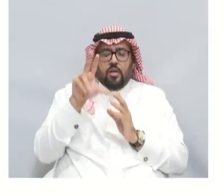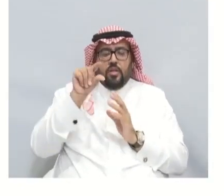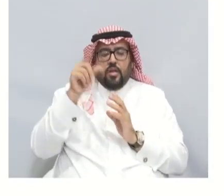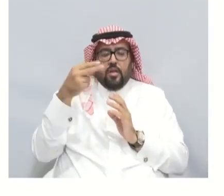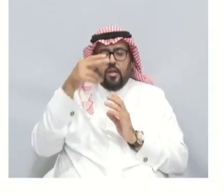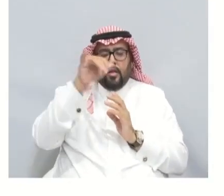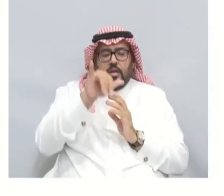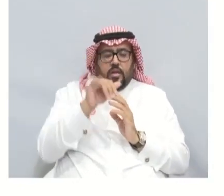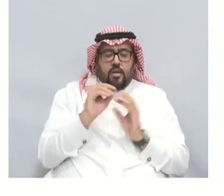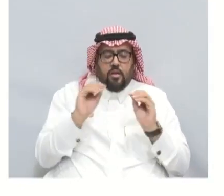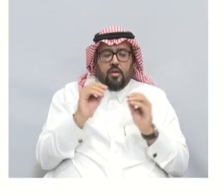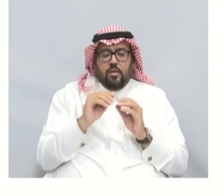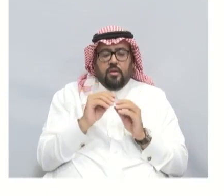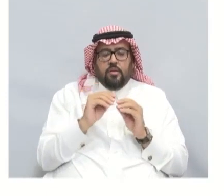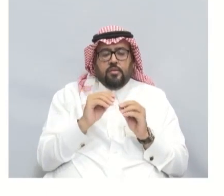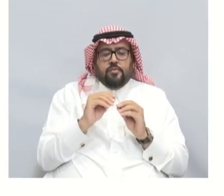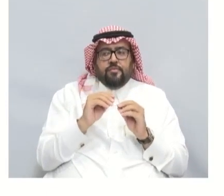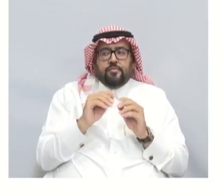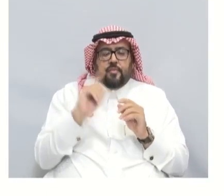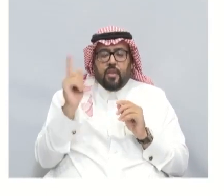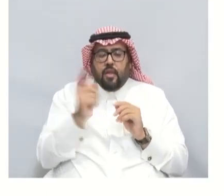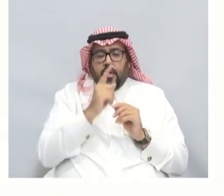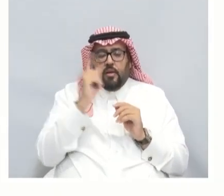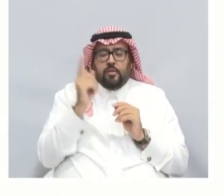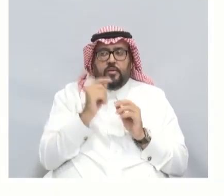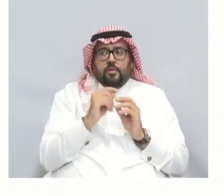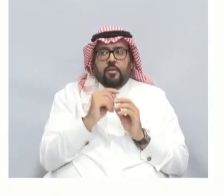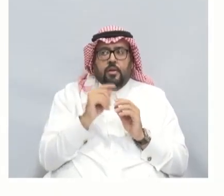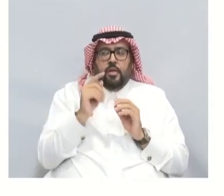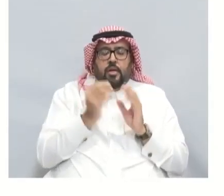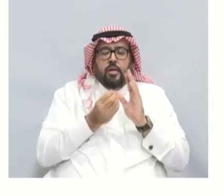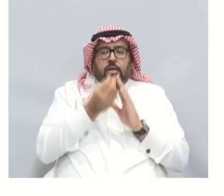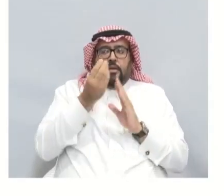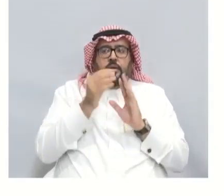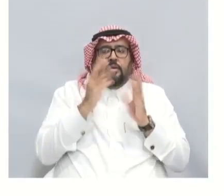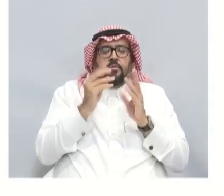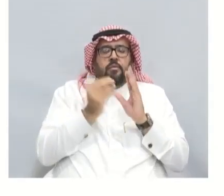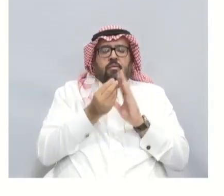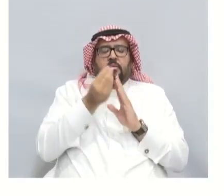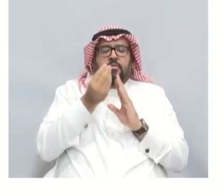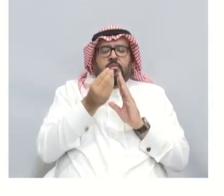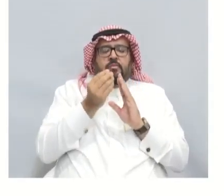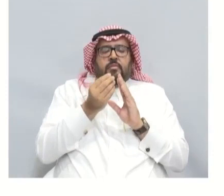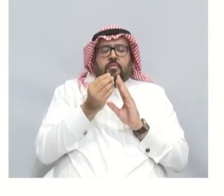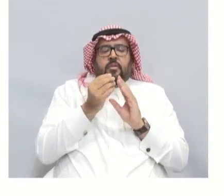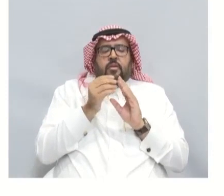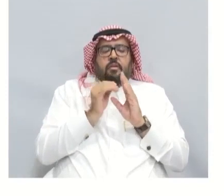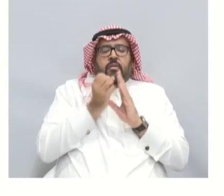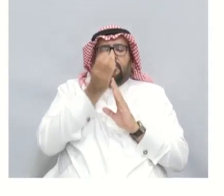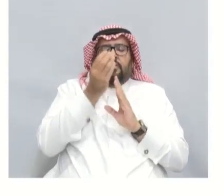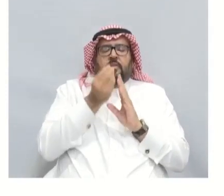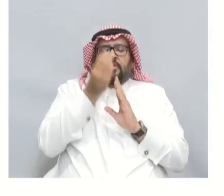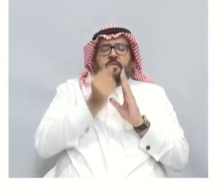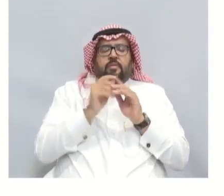أكبر من البركان ماذا؟ الدرعي، هو مخروطي. لاحظنا هنا الفوهة، متى يحدث له ثوران متوسط؟